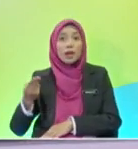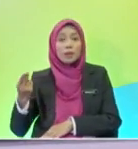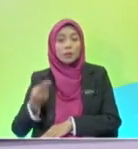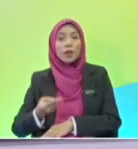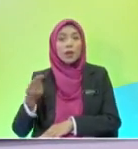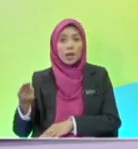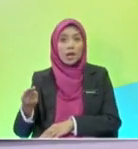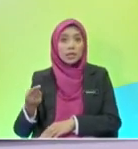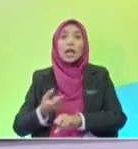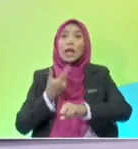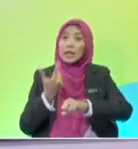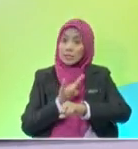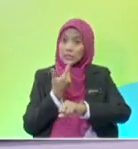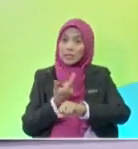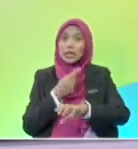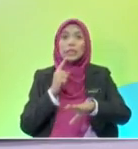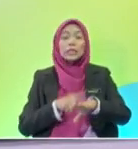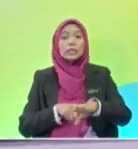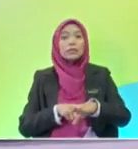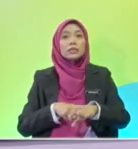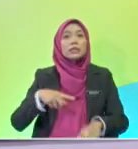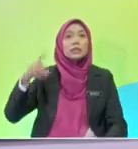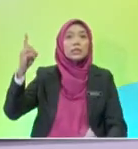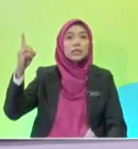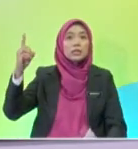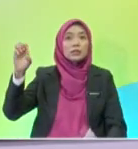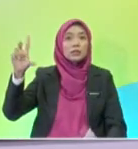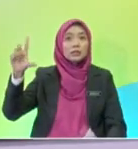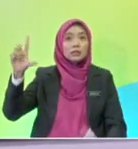bagini dipelanta D5